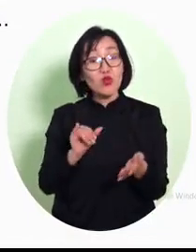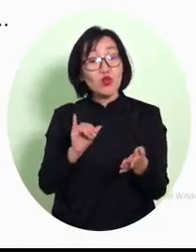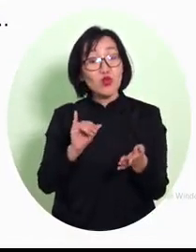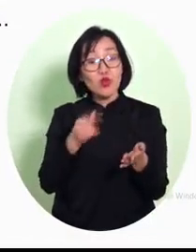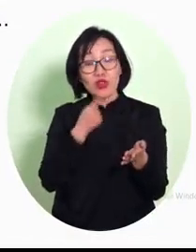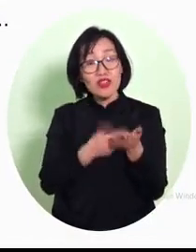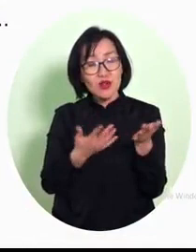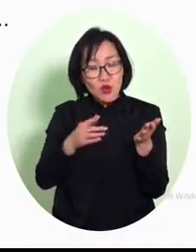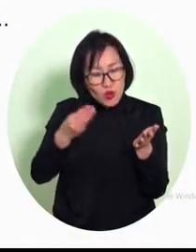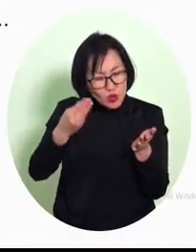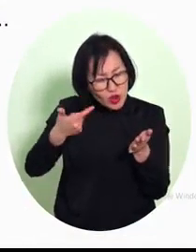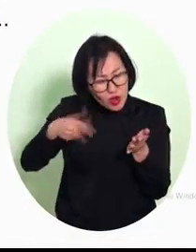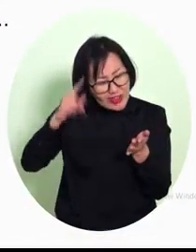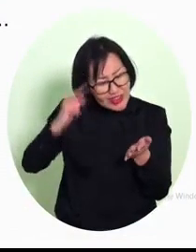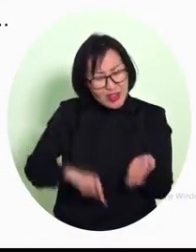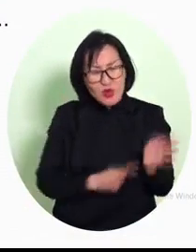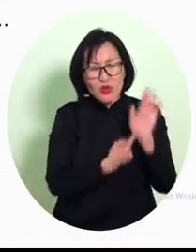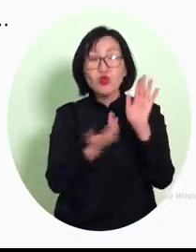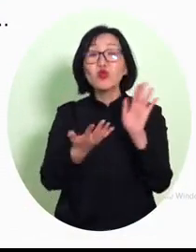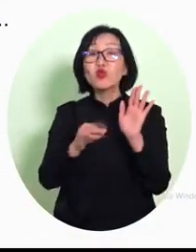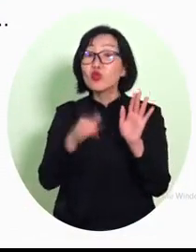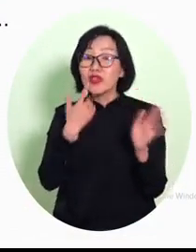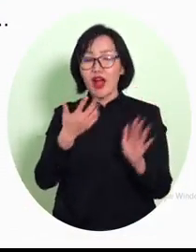вүлээ? Шүлгийн гол санааг илэрхийлэх үгийг